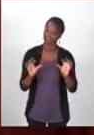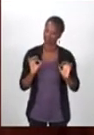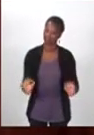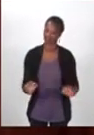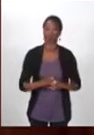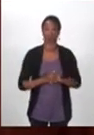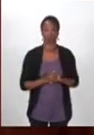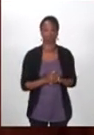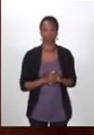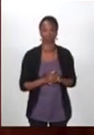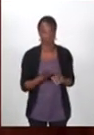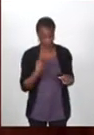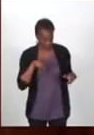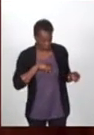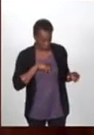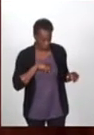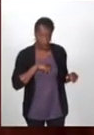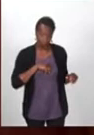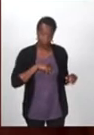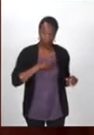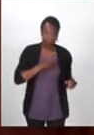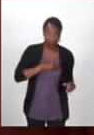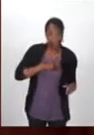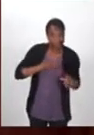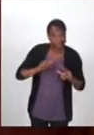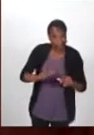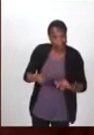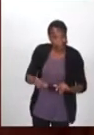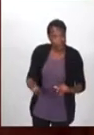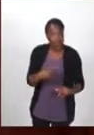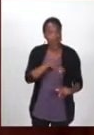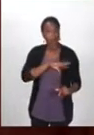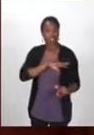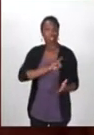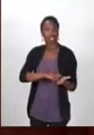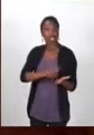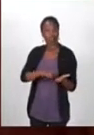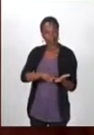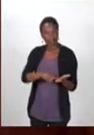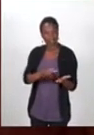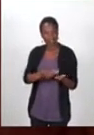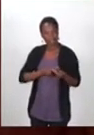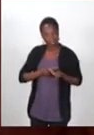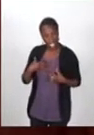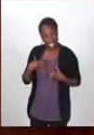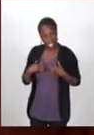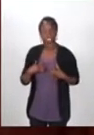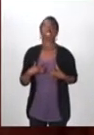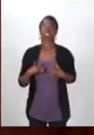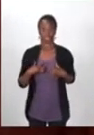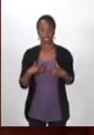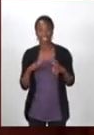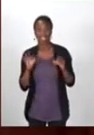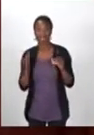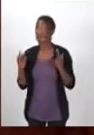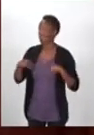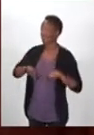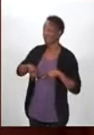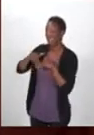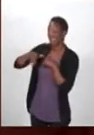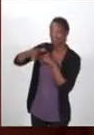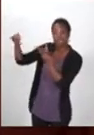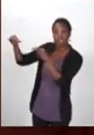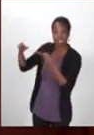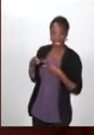ne cachons pas non plus nos craintes de voir piloter un budget avec l'incertitude que laissent planer les déclarations du gouvernement et du président de